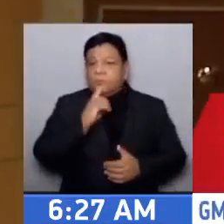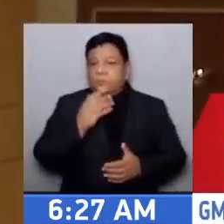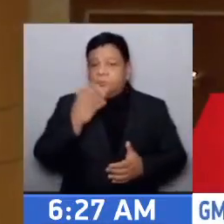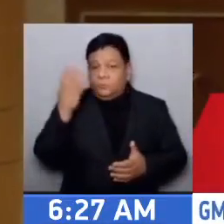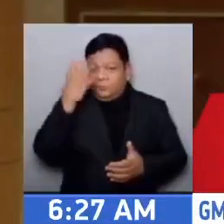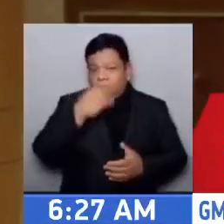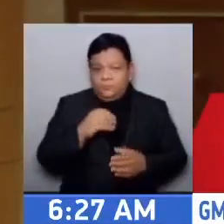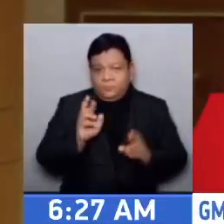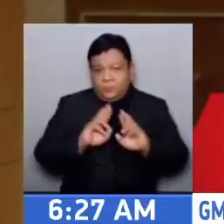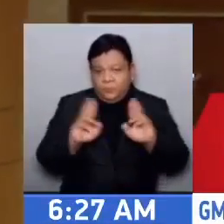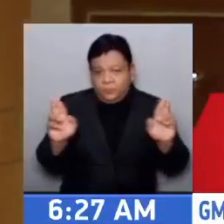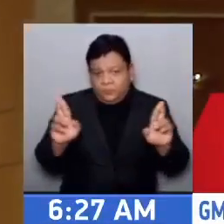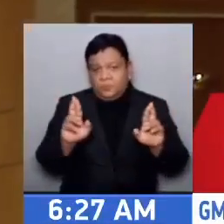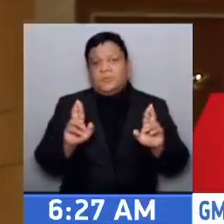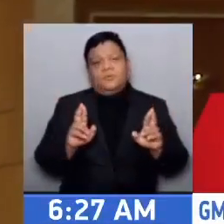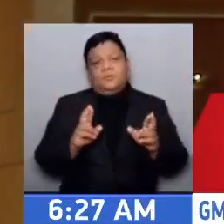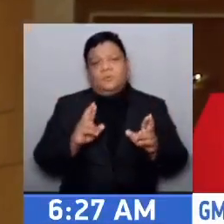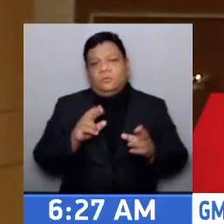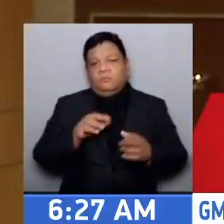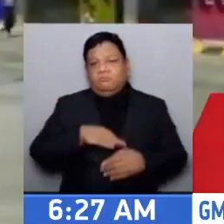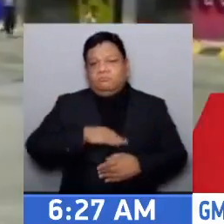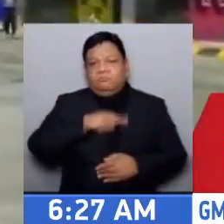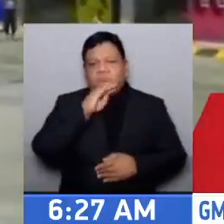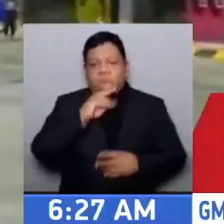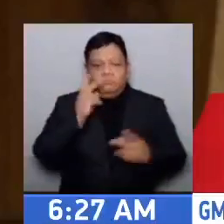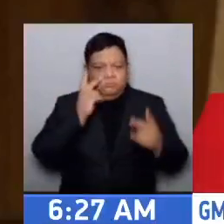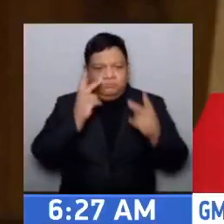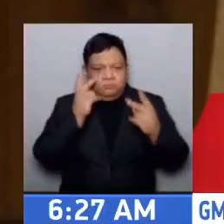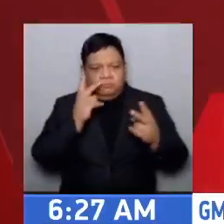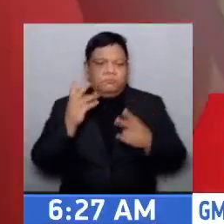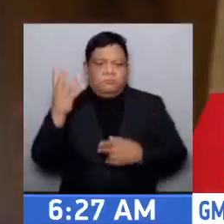mabusog ang mata sa magagandang visuals.